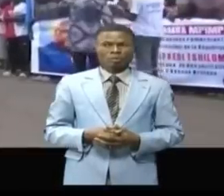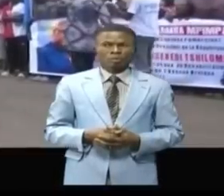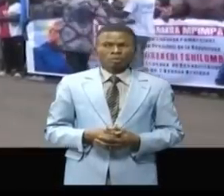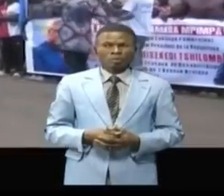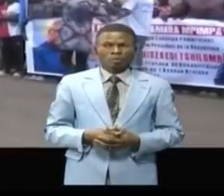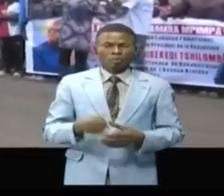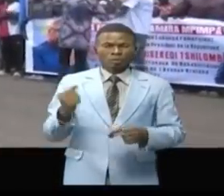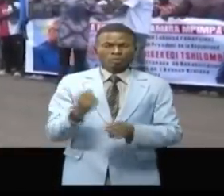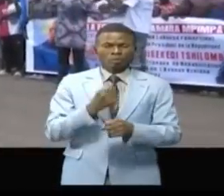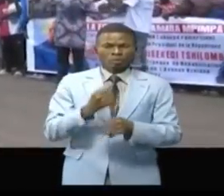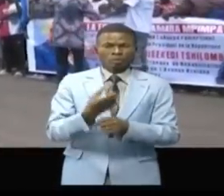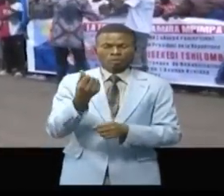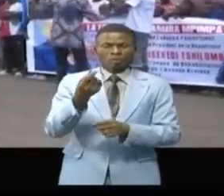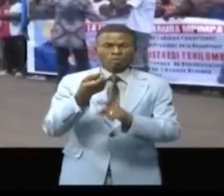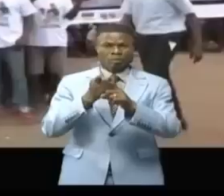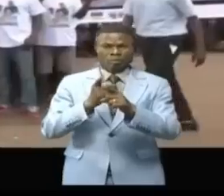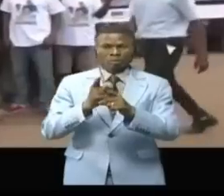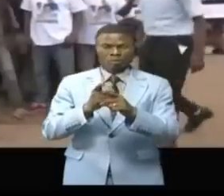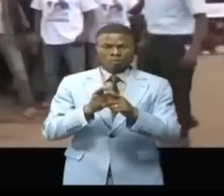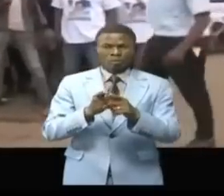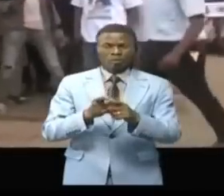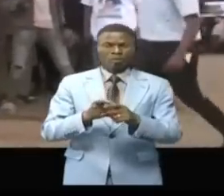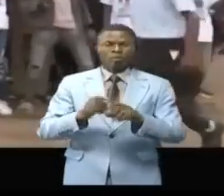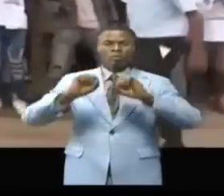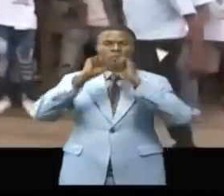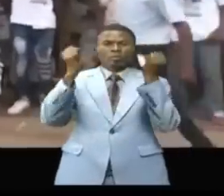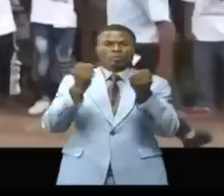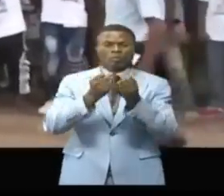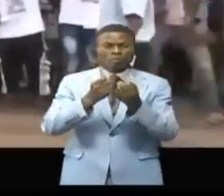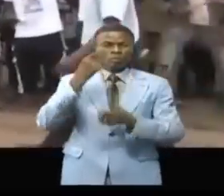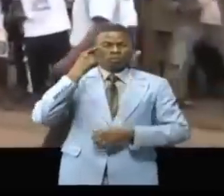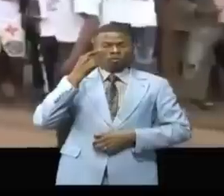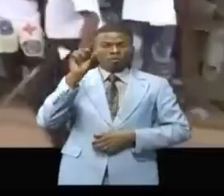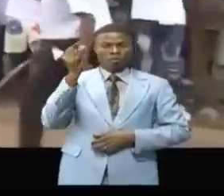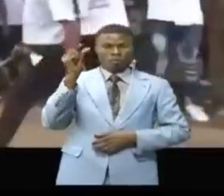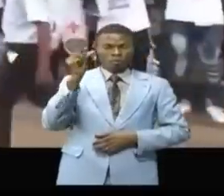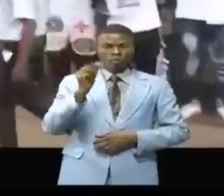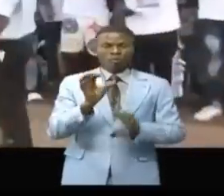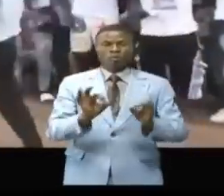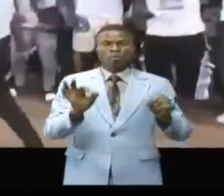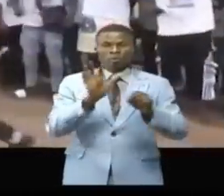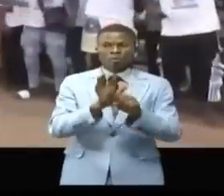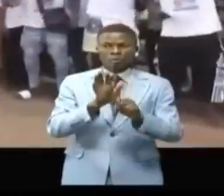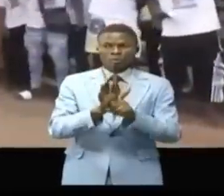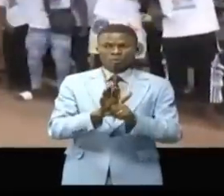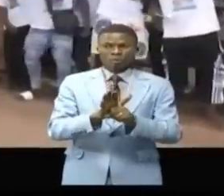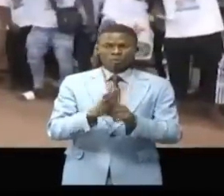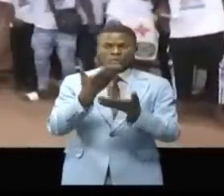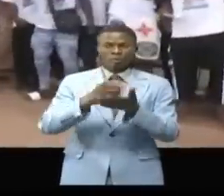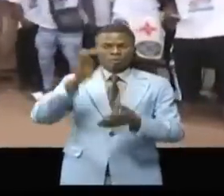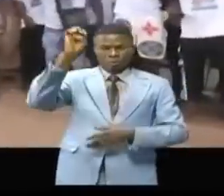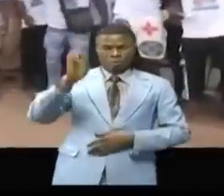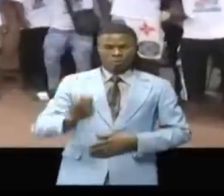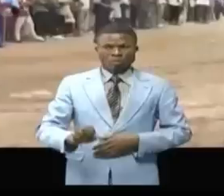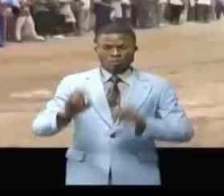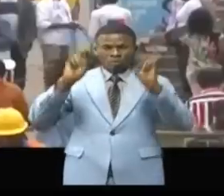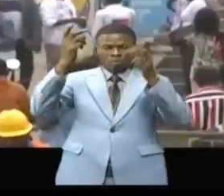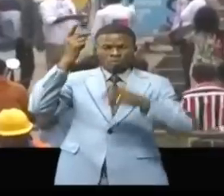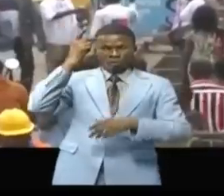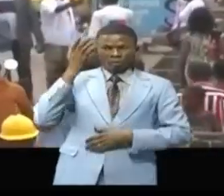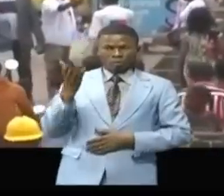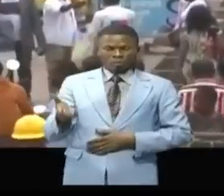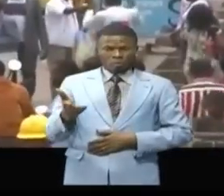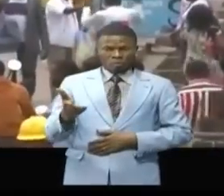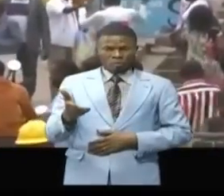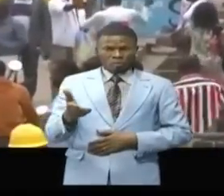Ces travaux financés par la Sino-Congolaise des mines est de grande importance pour cette partie sud de la ville de Kinshasa.